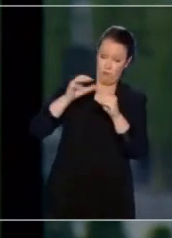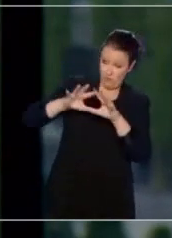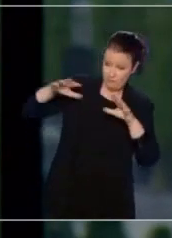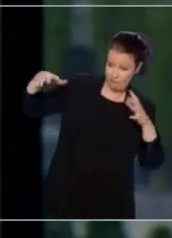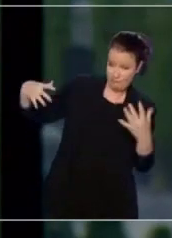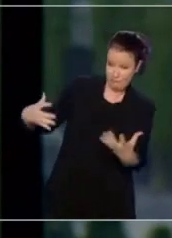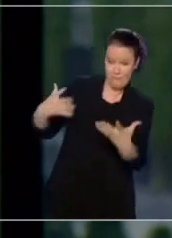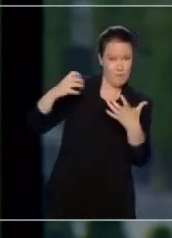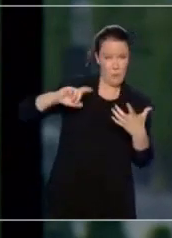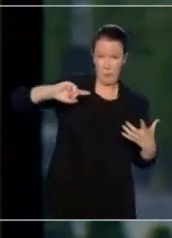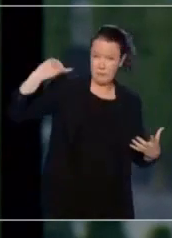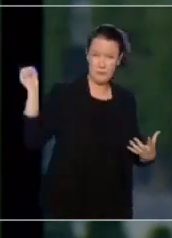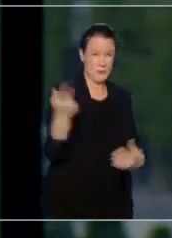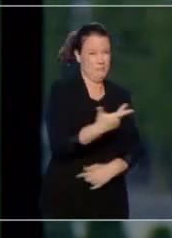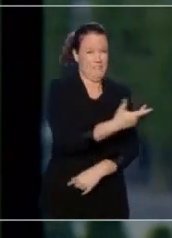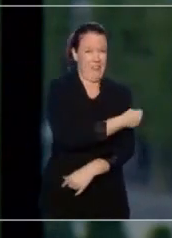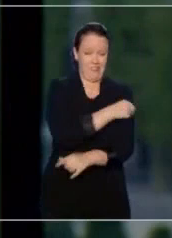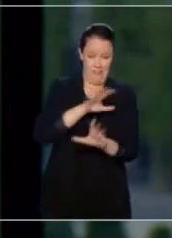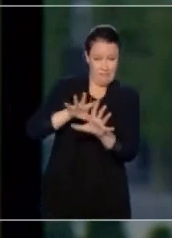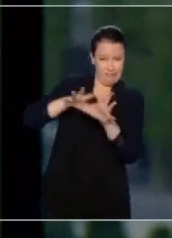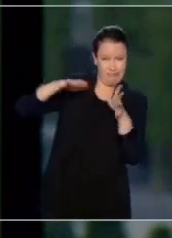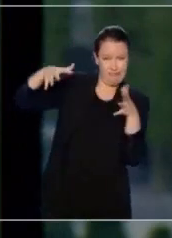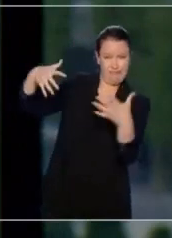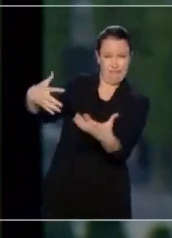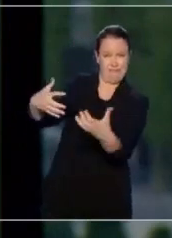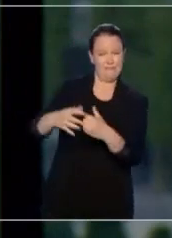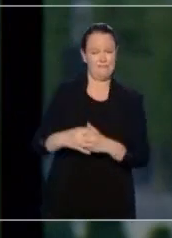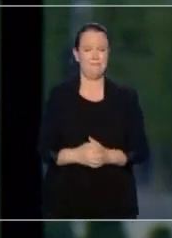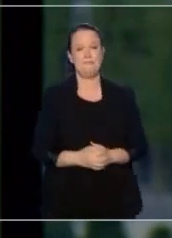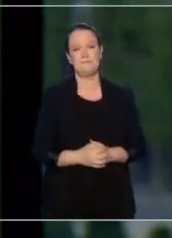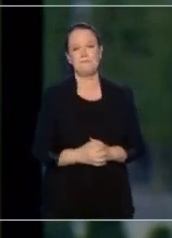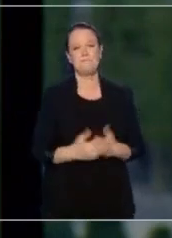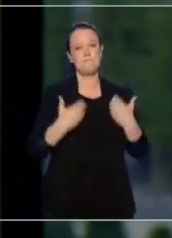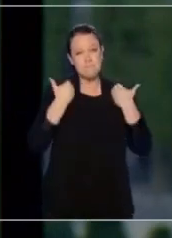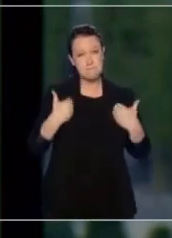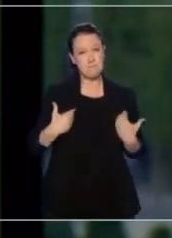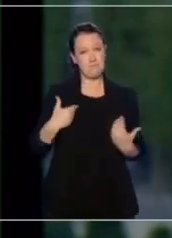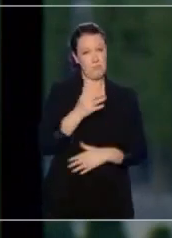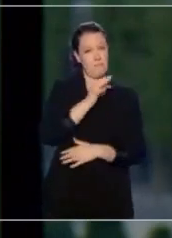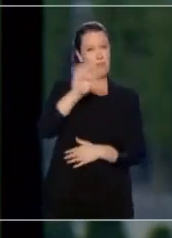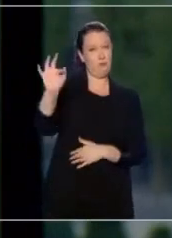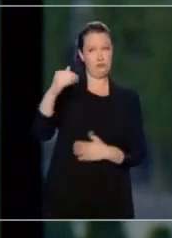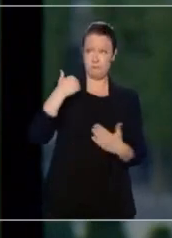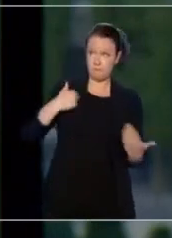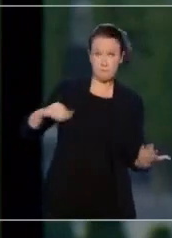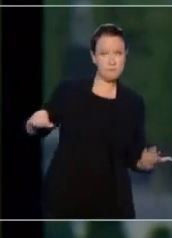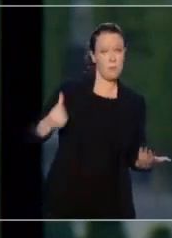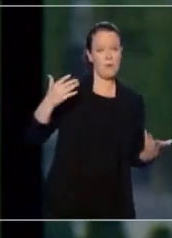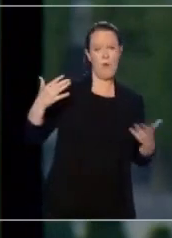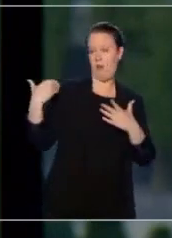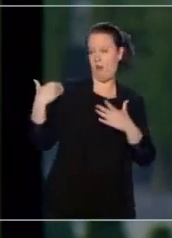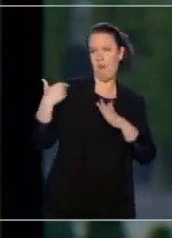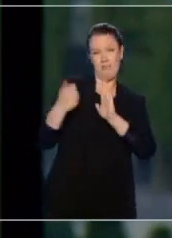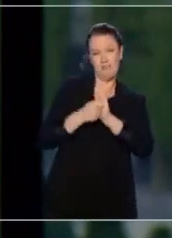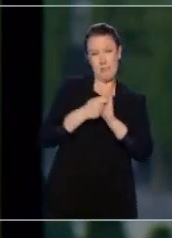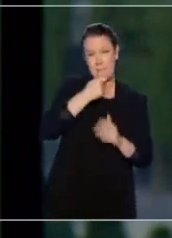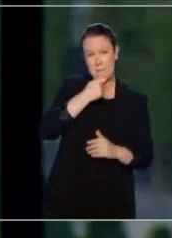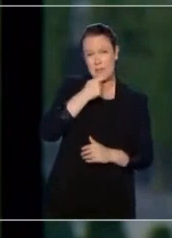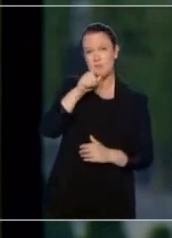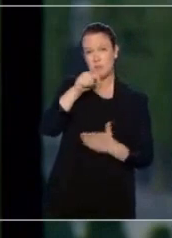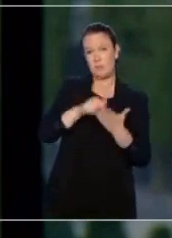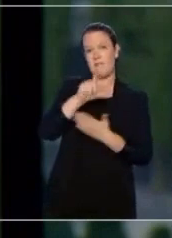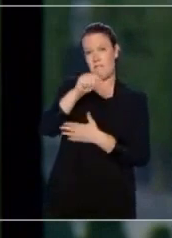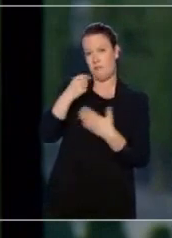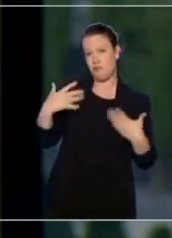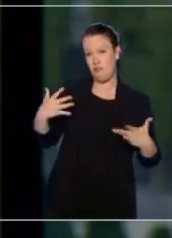france depuis mars 2020 et à l'initiative avec le programme acta qui vise à la fois à produire davantage